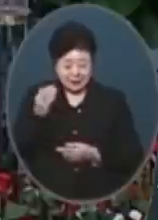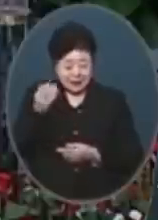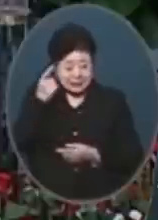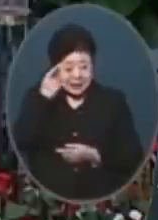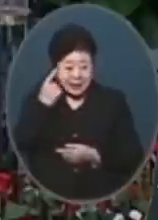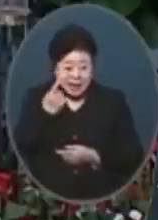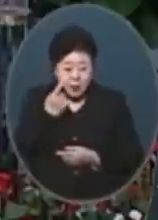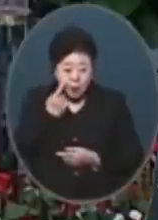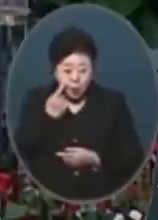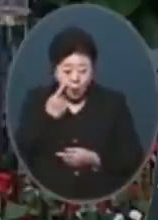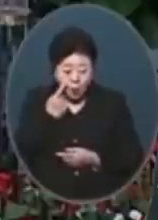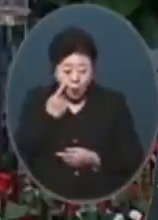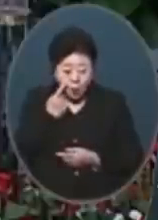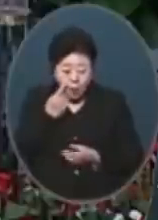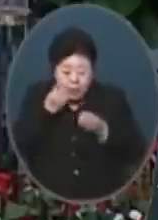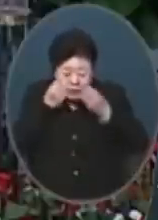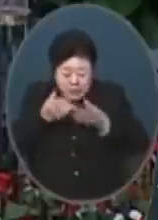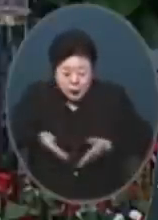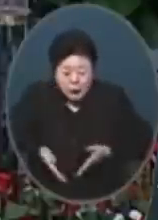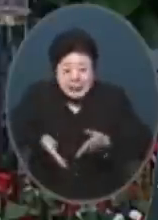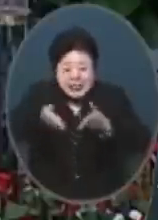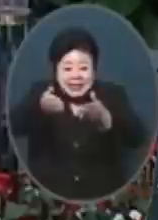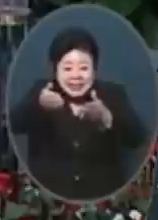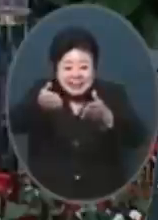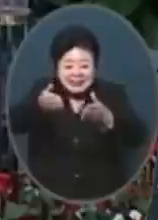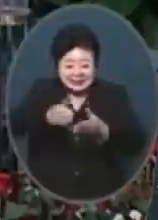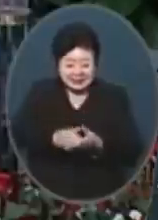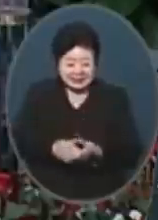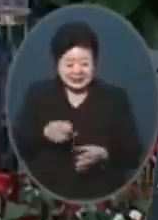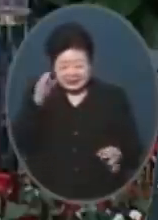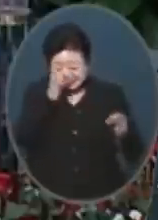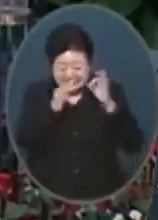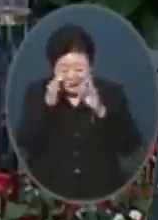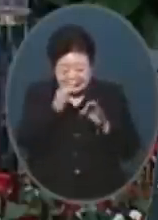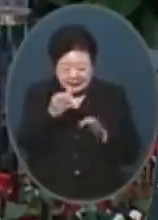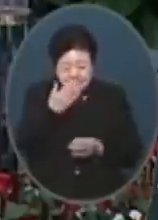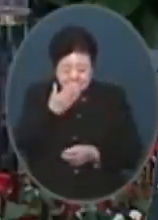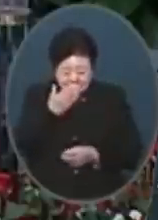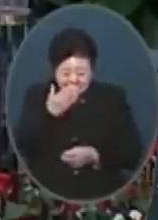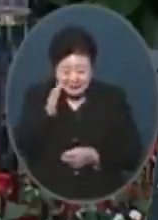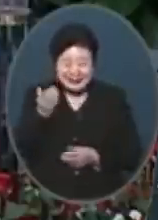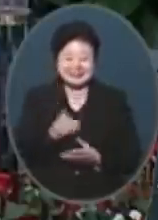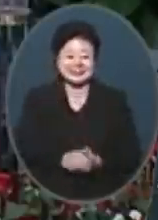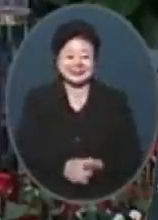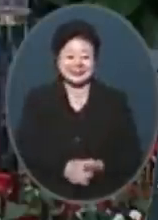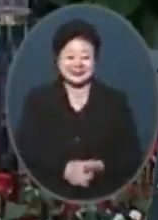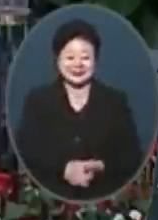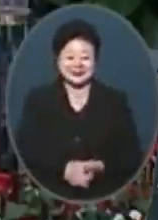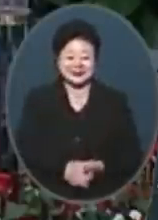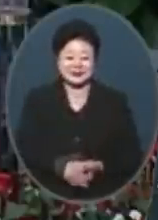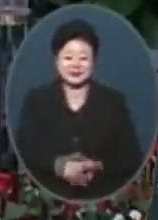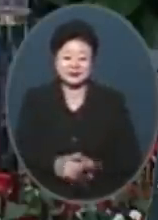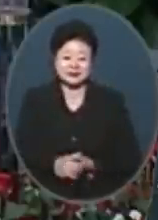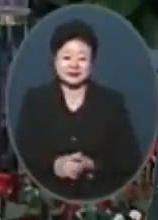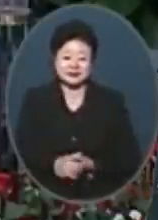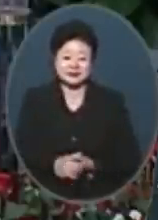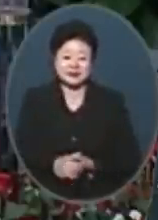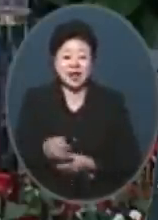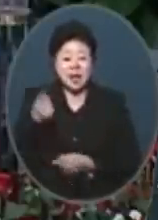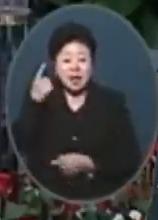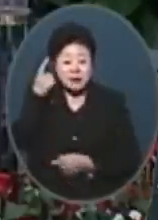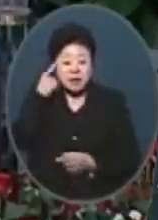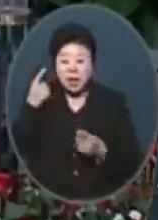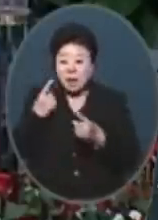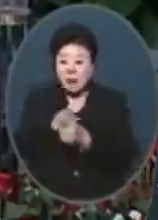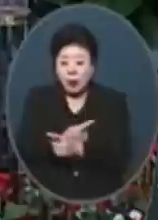생각해서 새로운 길을 찾을 수 있을 것이라고 말했습니다. 생각을